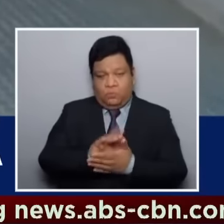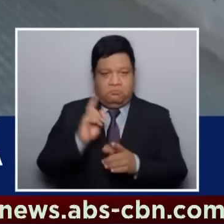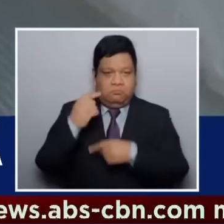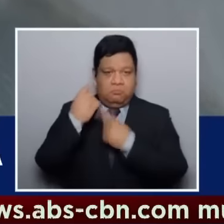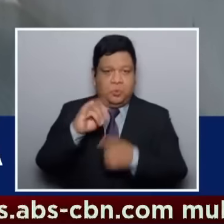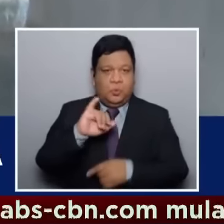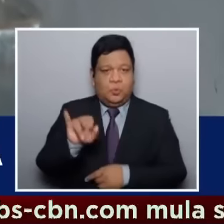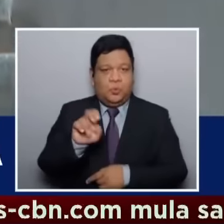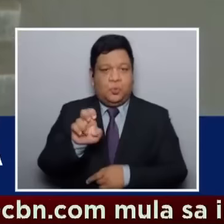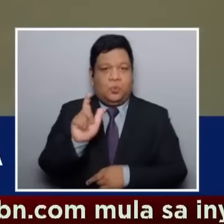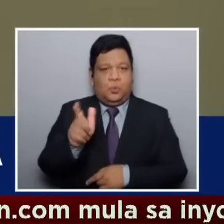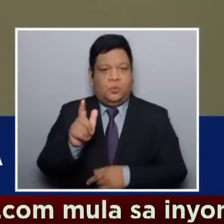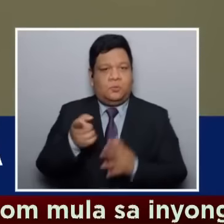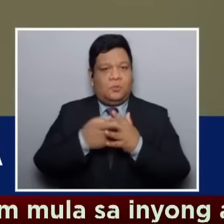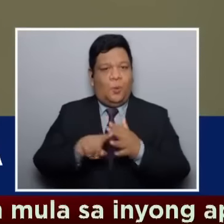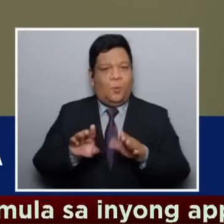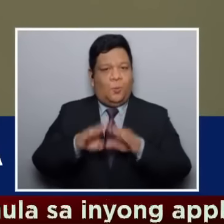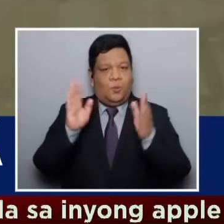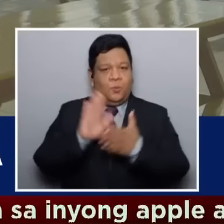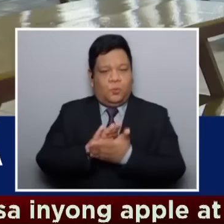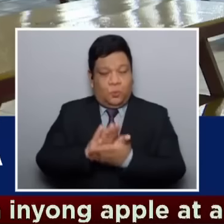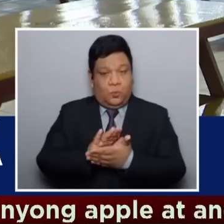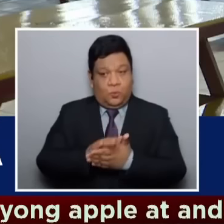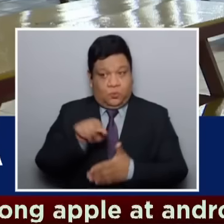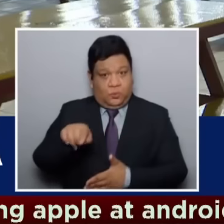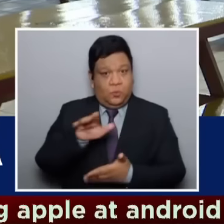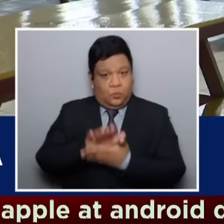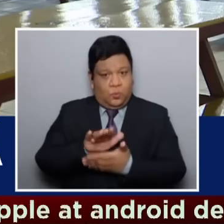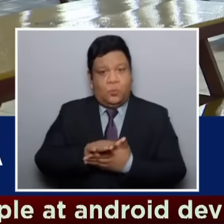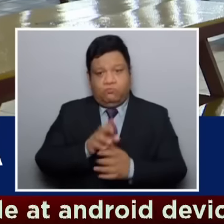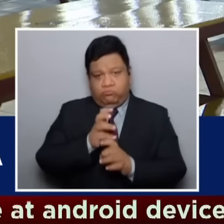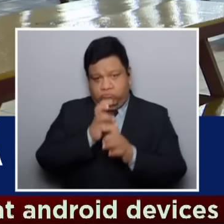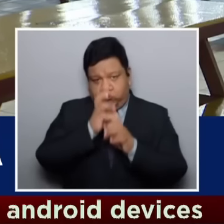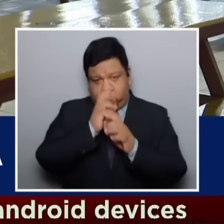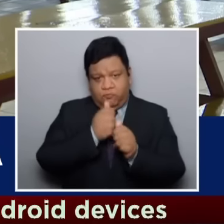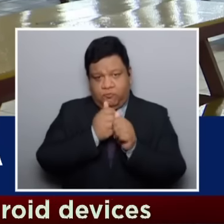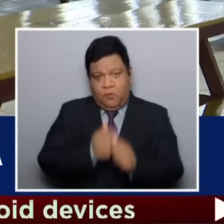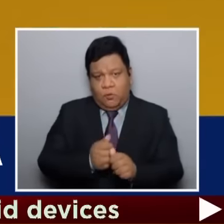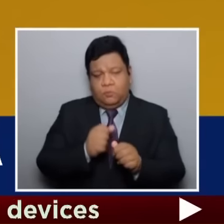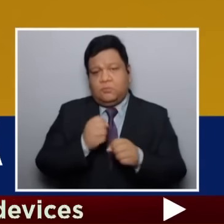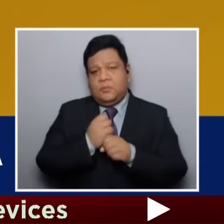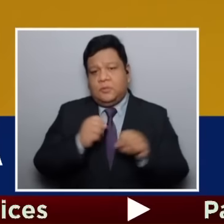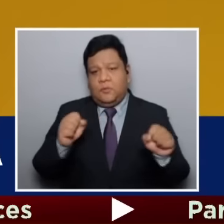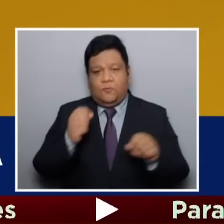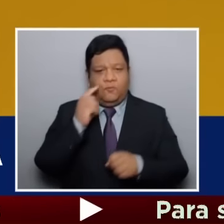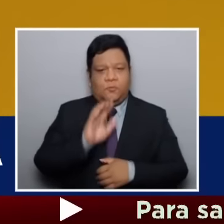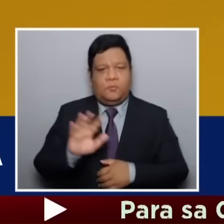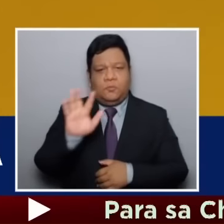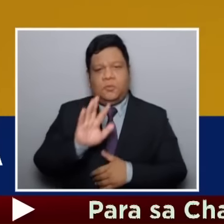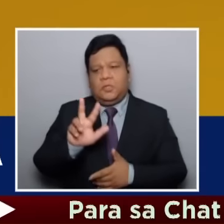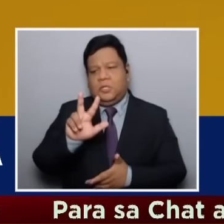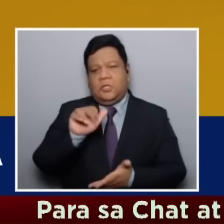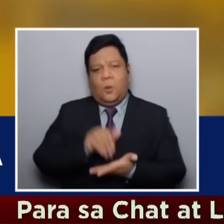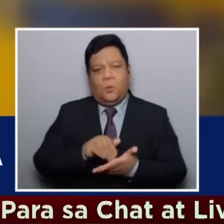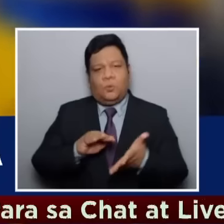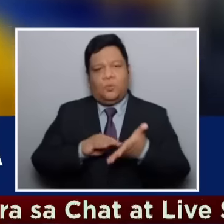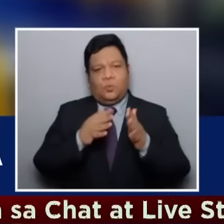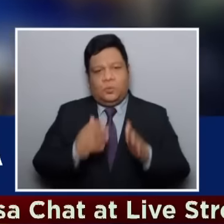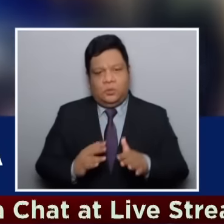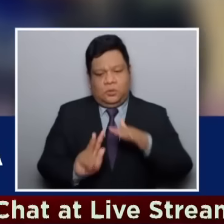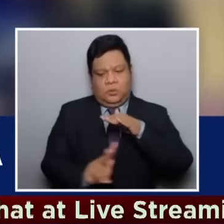paaralan sa pagpapatupad ng health and safety protocols para sa higit 3,000 estudyante mula kinder hanggang senior high